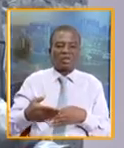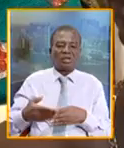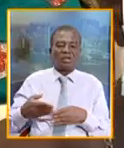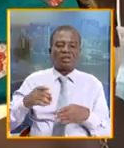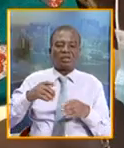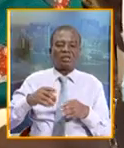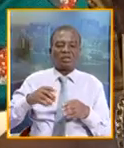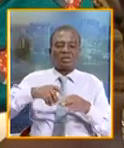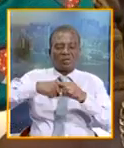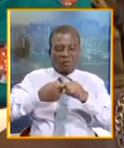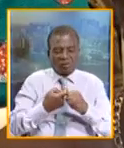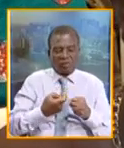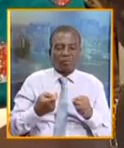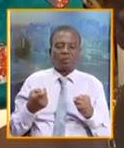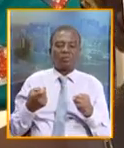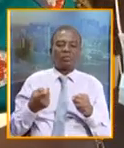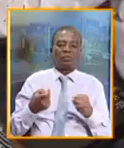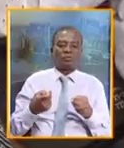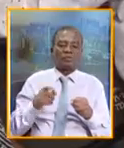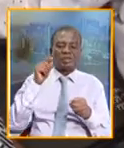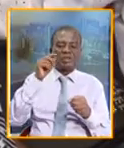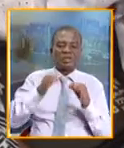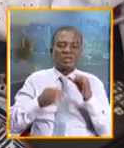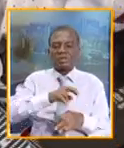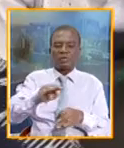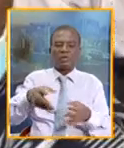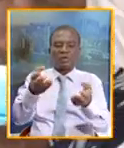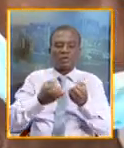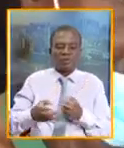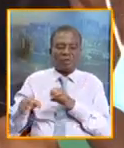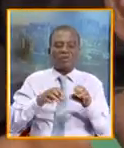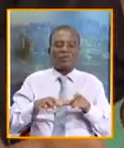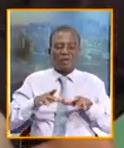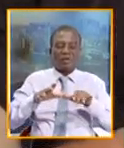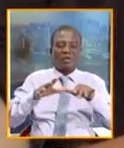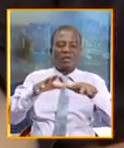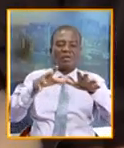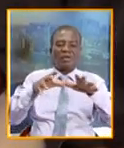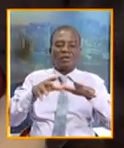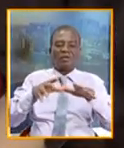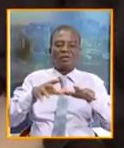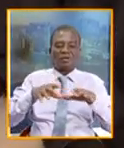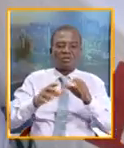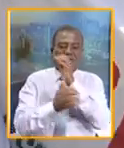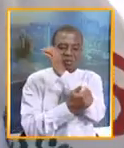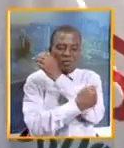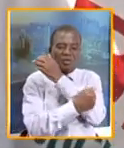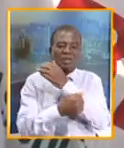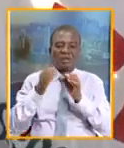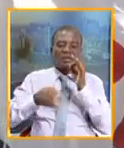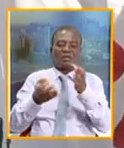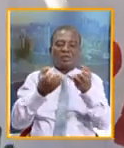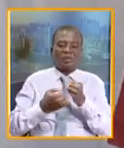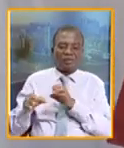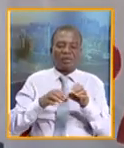qui se trouve entre vos mains. Donc si vous voulez faire un champ de manioc, si vous voulez faire